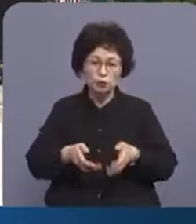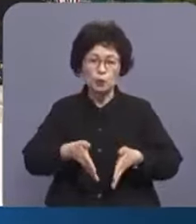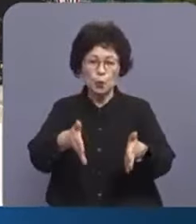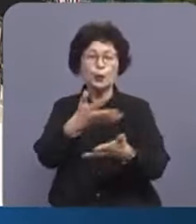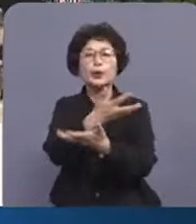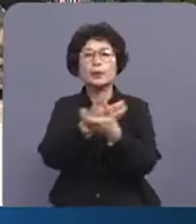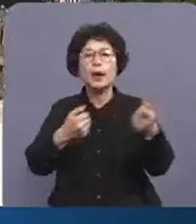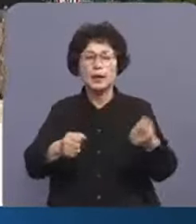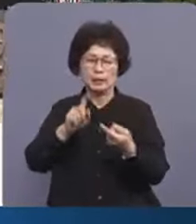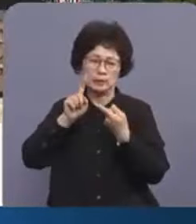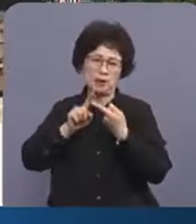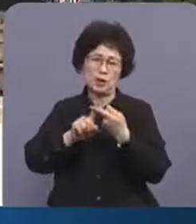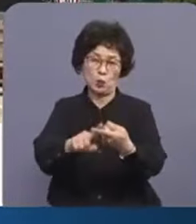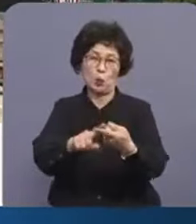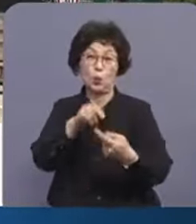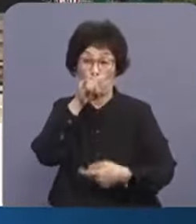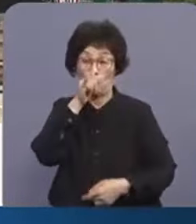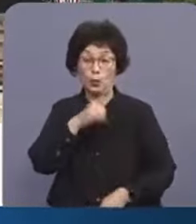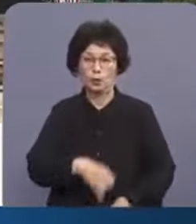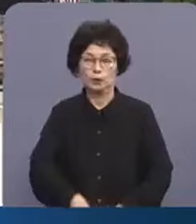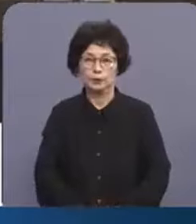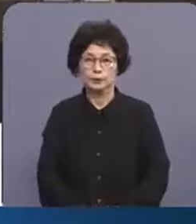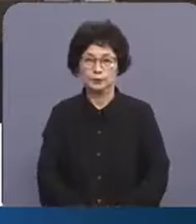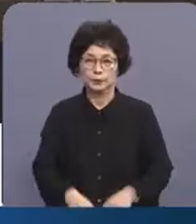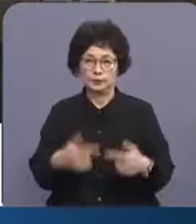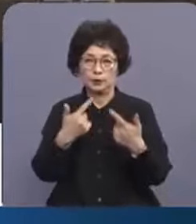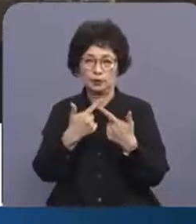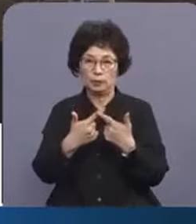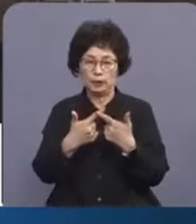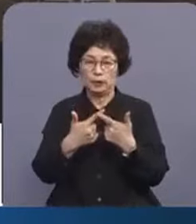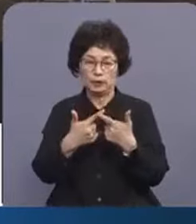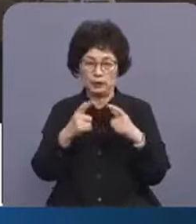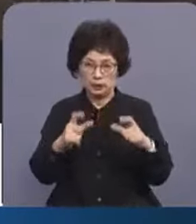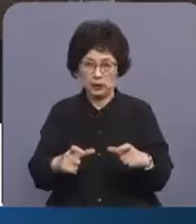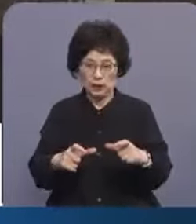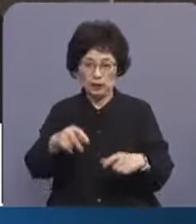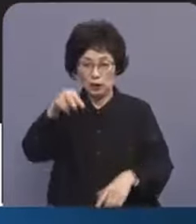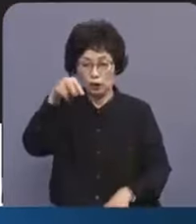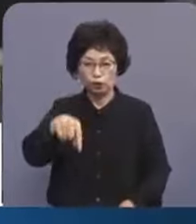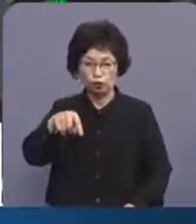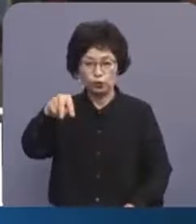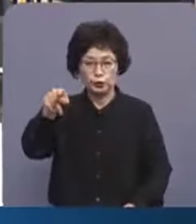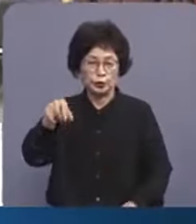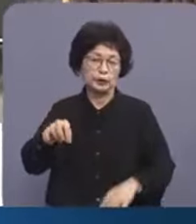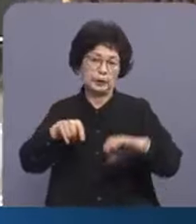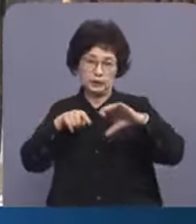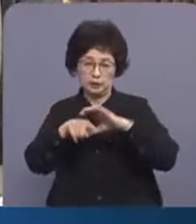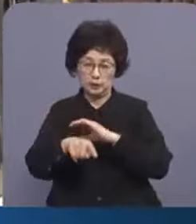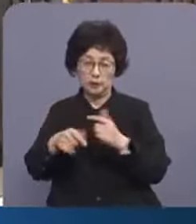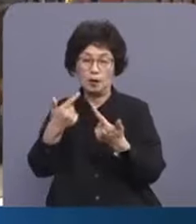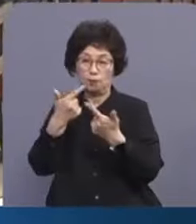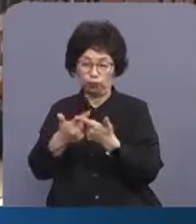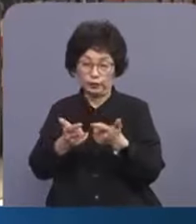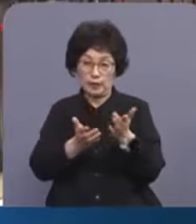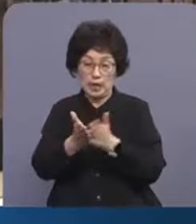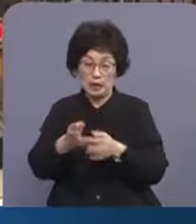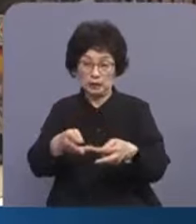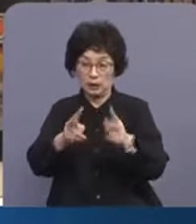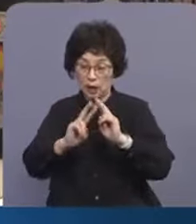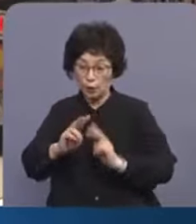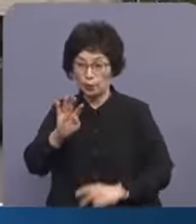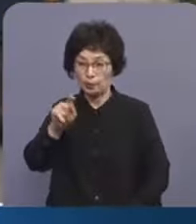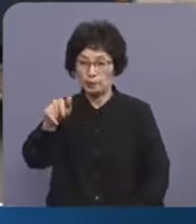협약에서는 계속 위주가 되고 있습니다 부산 부산에서 현재 수정산 터널과 부산항대교 백양 터널이